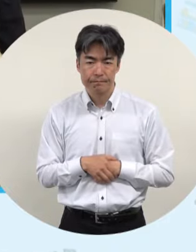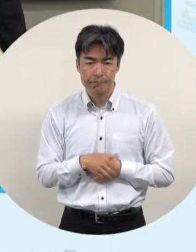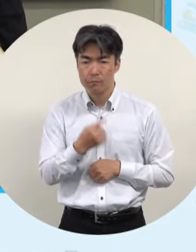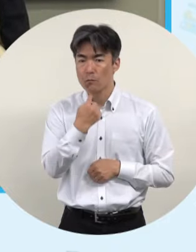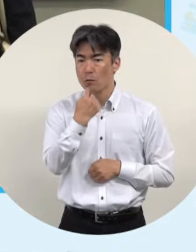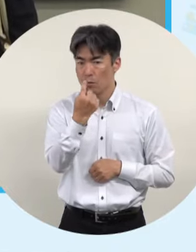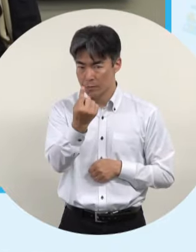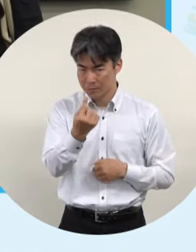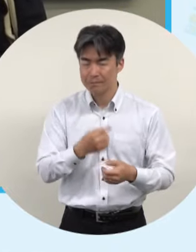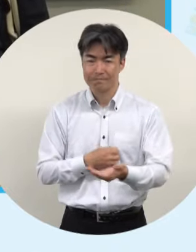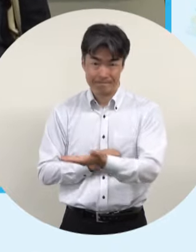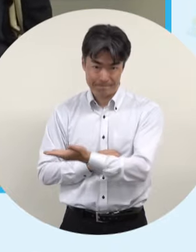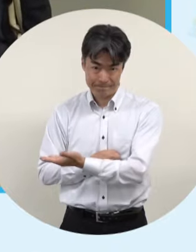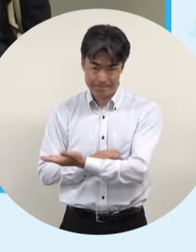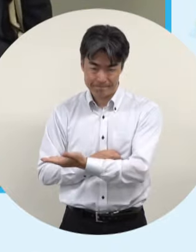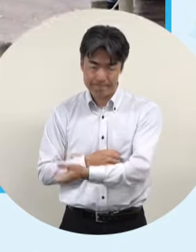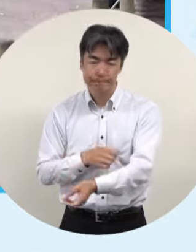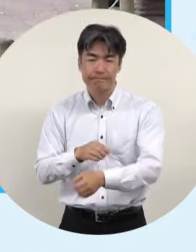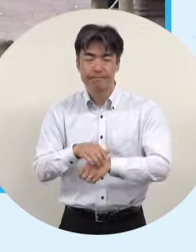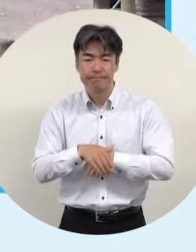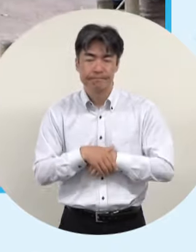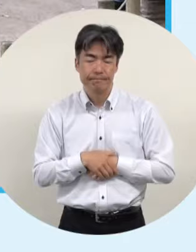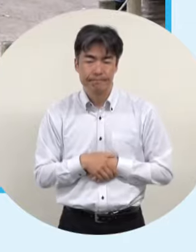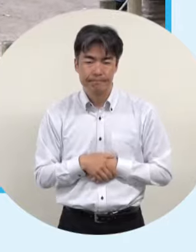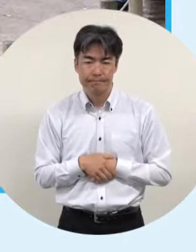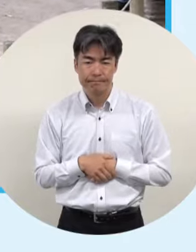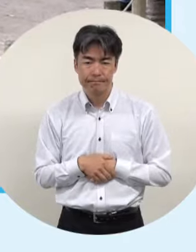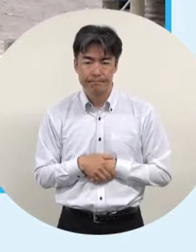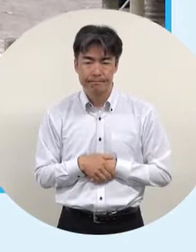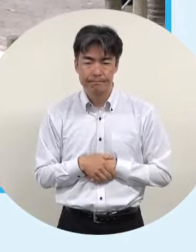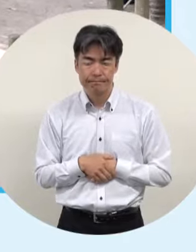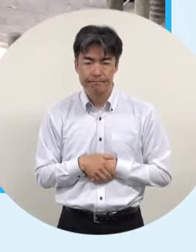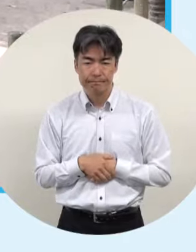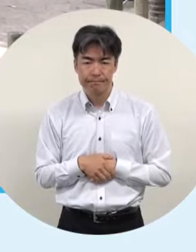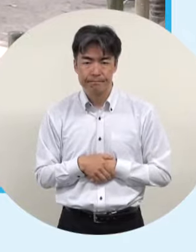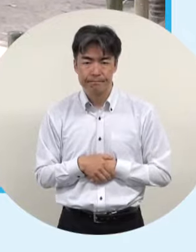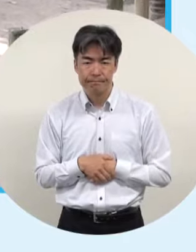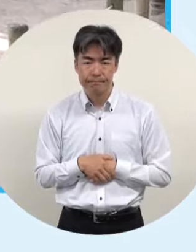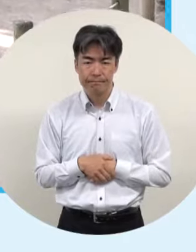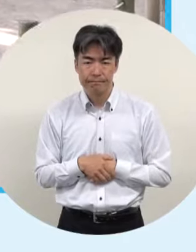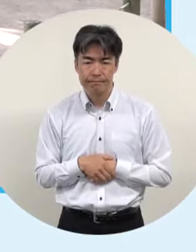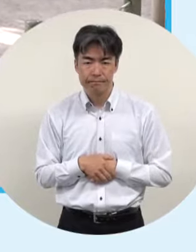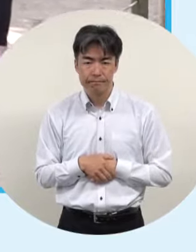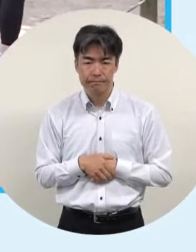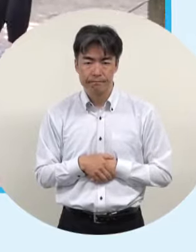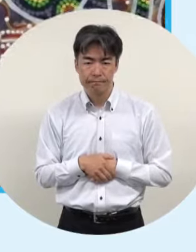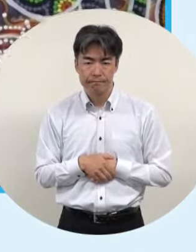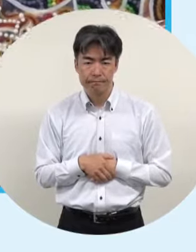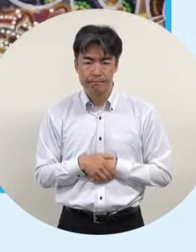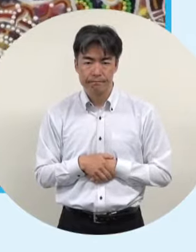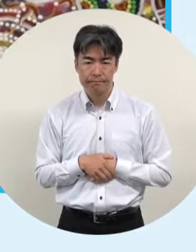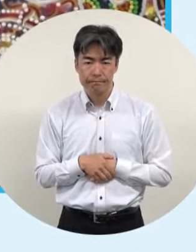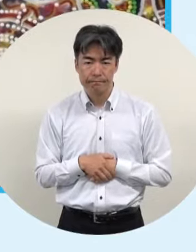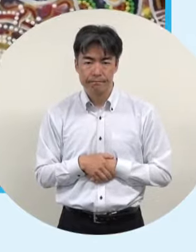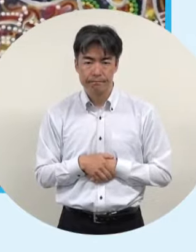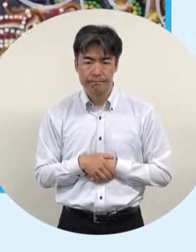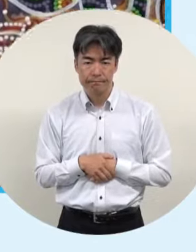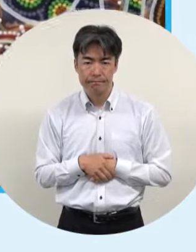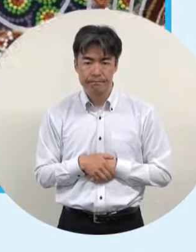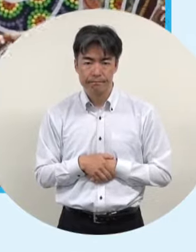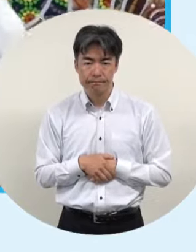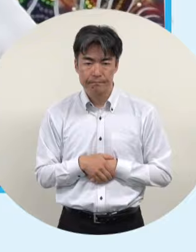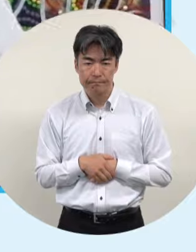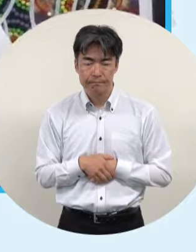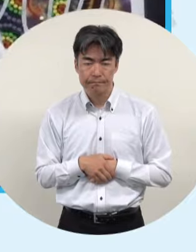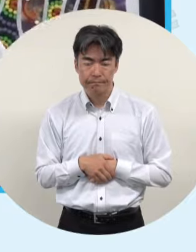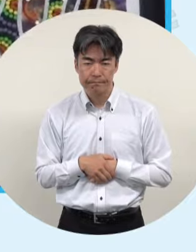では幅広い国際交流活動を通して多文化共生社会の推進を目指す越谷市国際交流